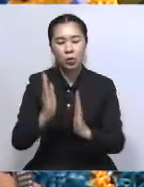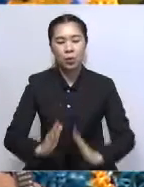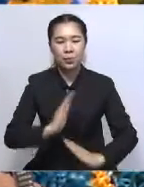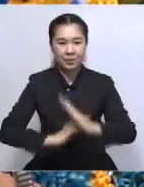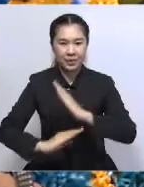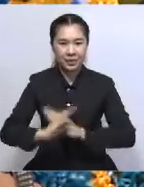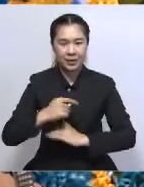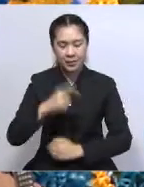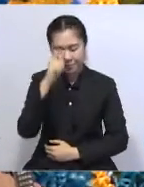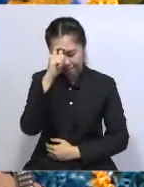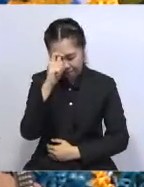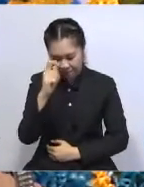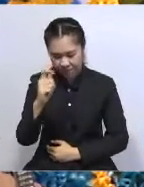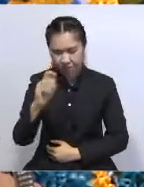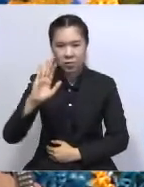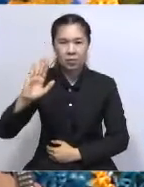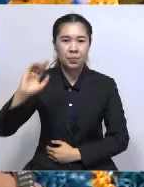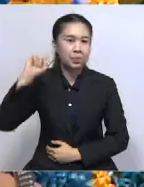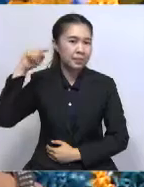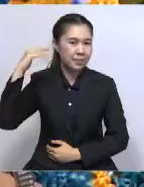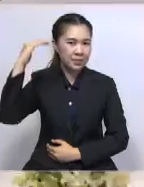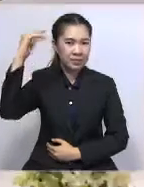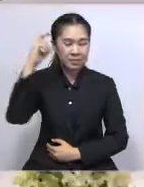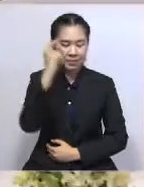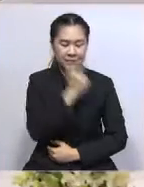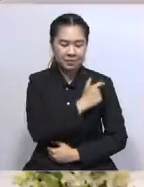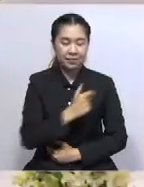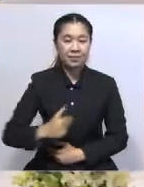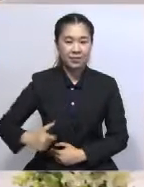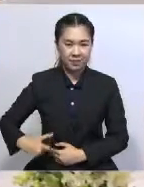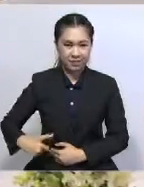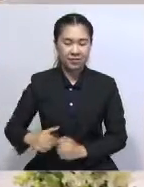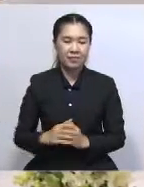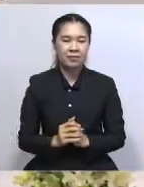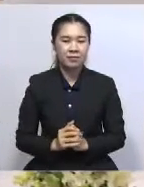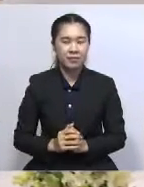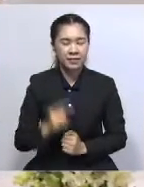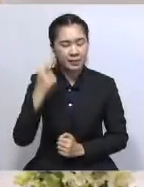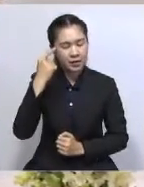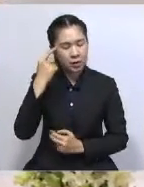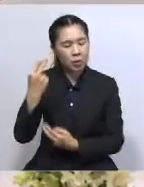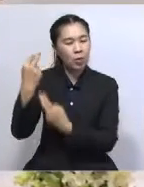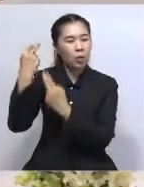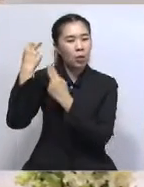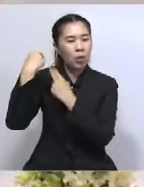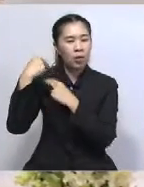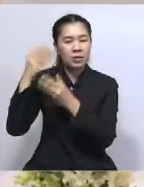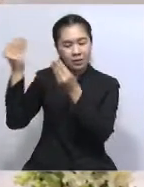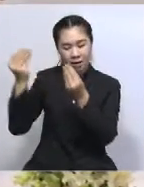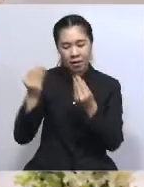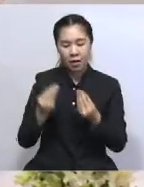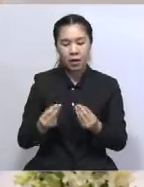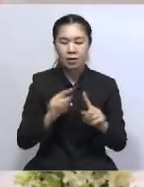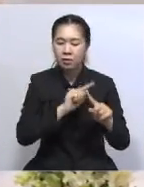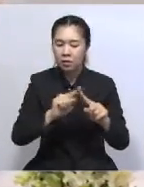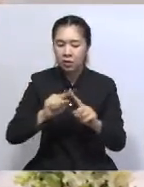น้อมรำลึกสมเด็จเจ้าฟ้ากัลยาณิวัฒนาแก้วกัลยาของแผ่นดินน้อมรำลึกในพระกรุณาธิคุณของสมเด็จพระเจ้